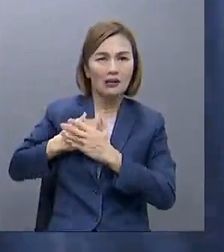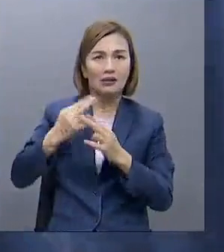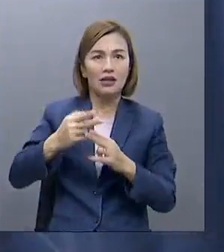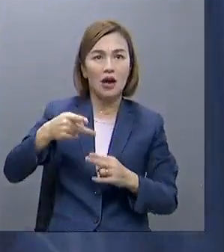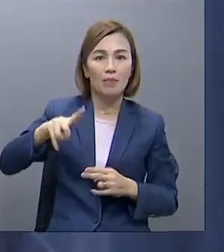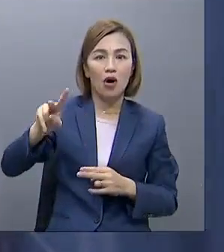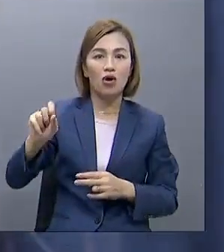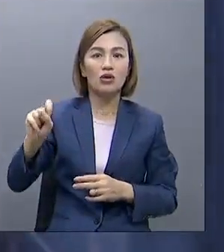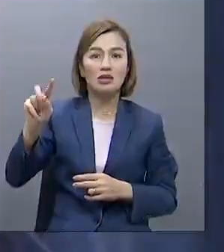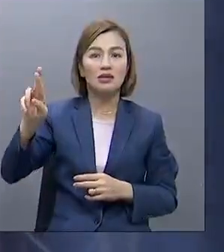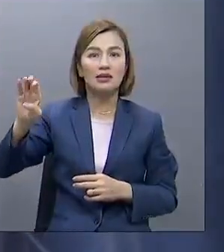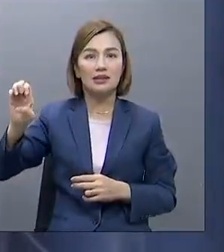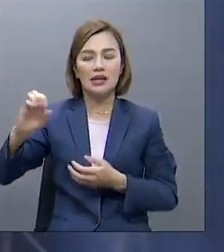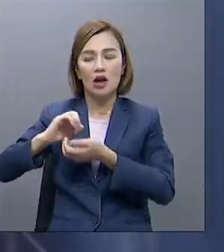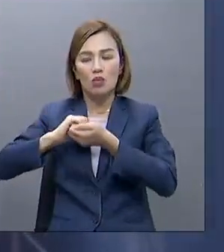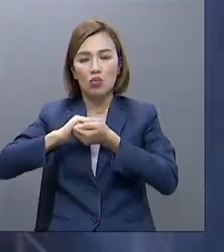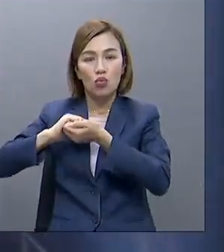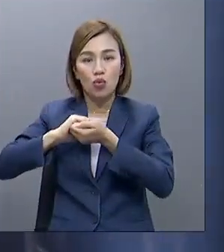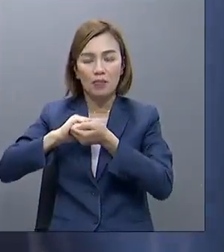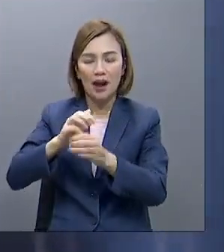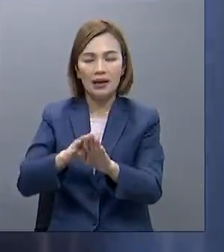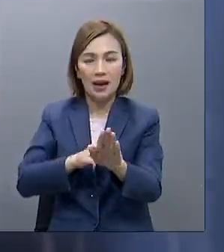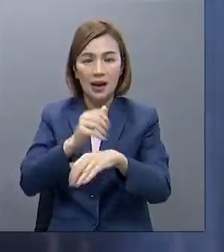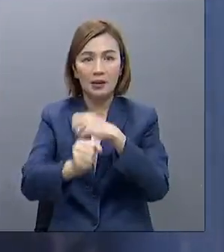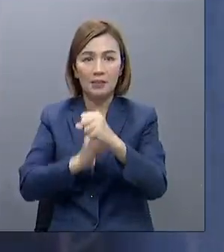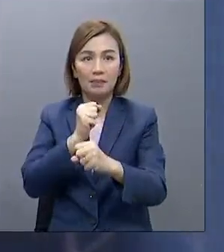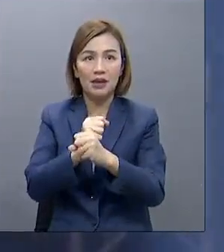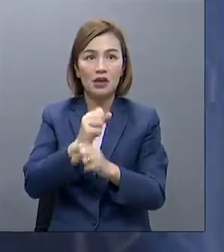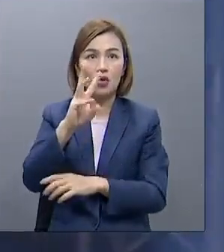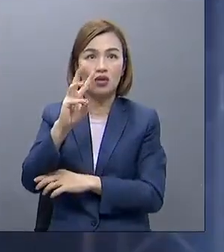นุชผูกพันกันมากกว่า60ปีขอจับไม